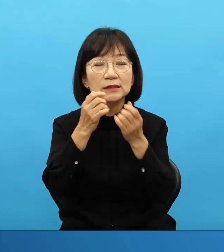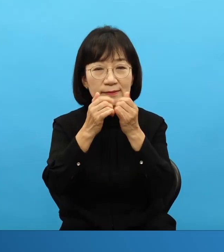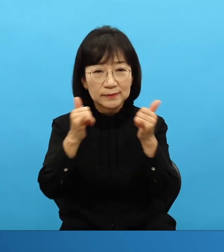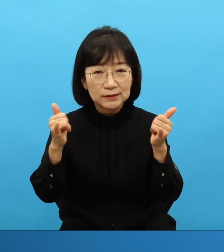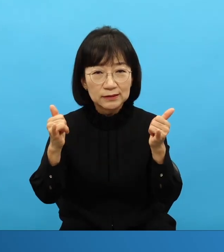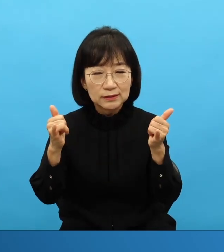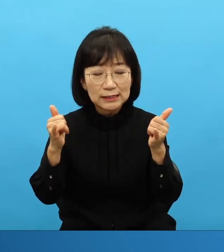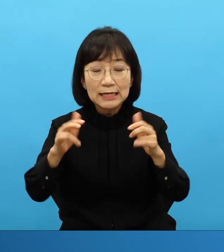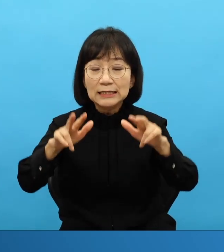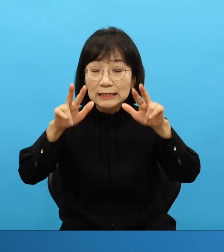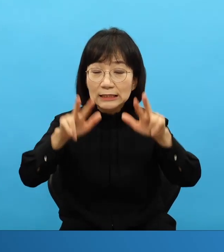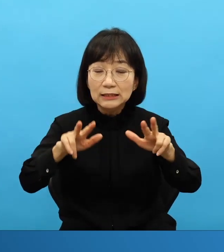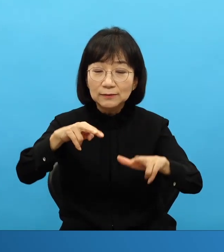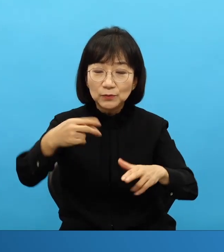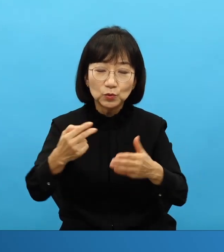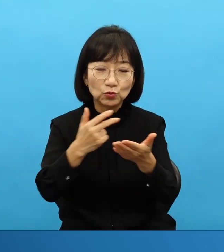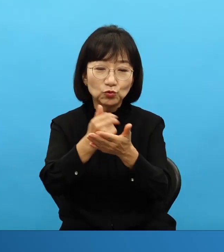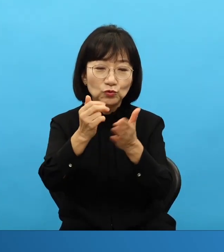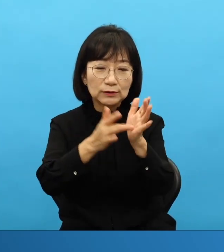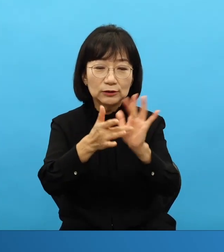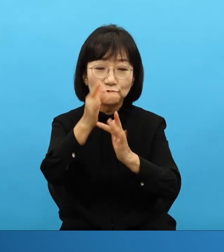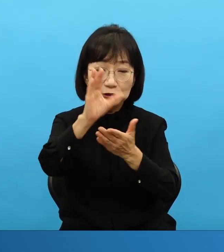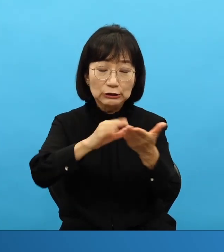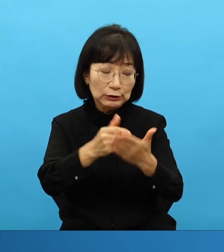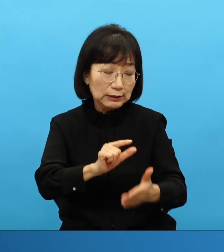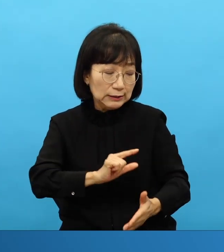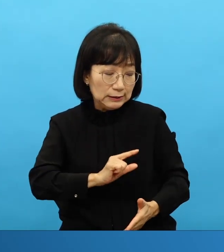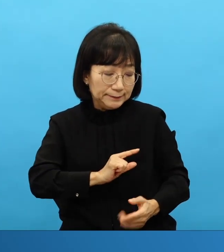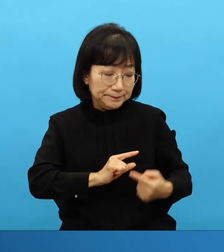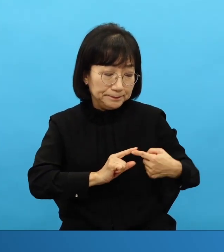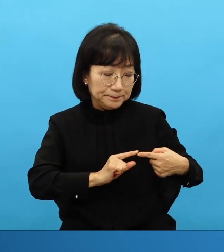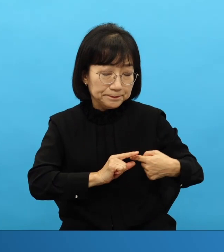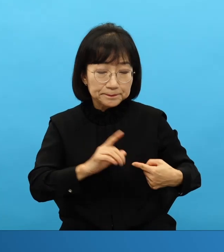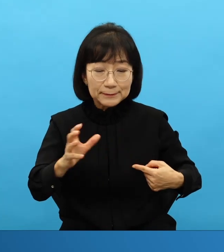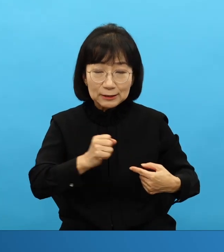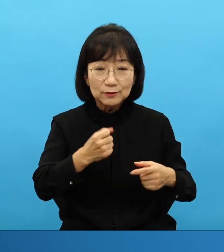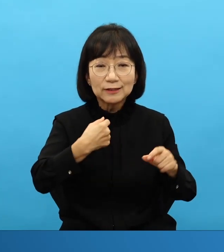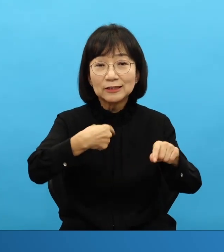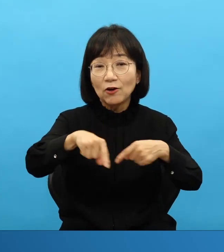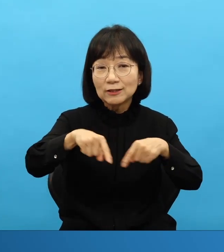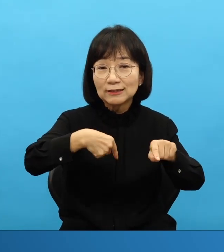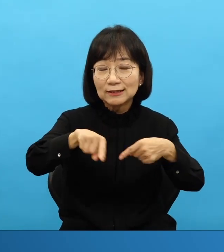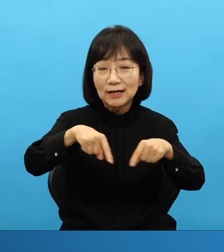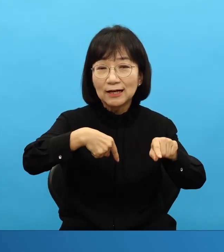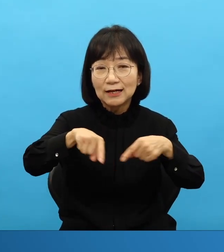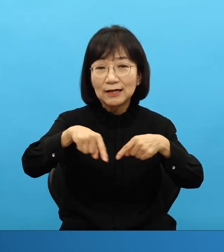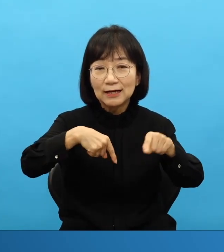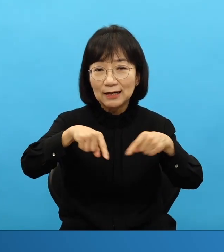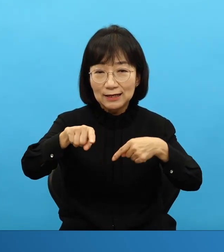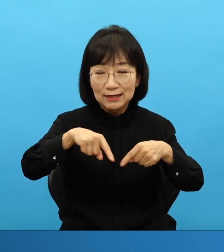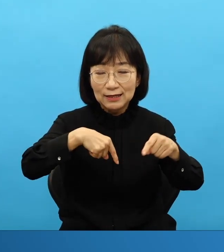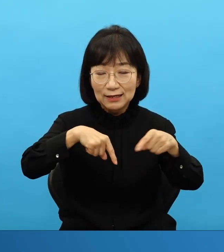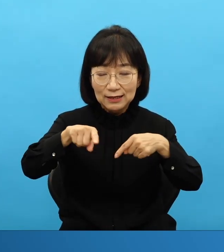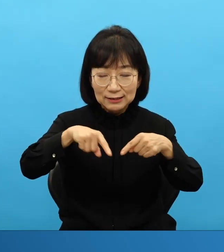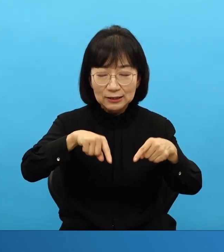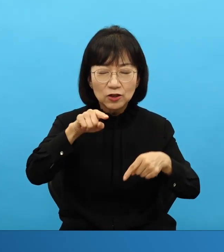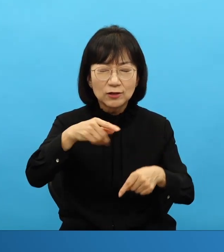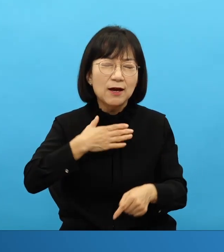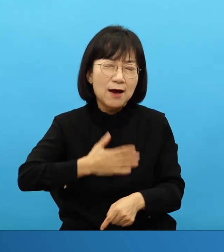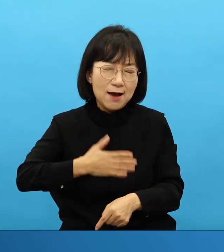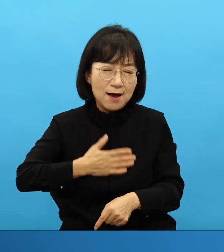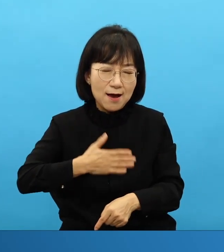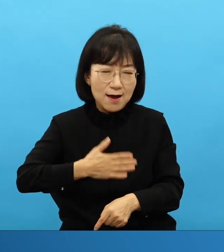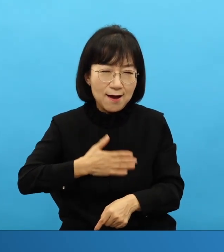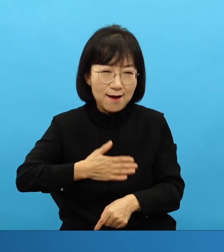예수 이름으로 역사하시는 성령께서 역사하시는 그것을 알고 있는 그 증거를 가지고 있는 사람이 바로